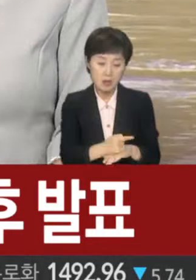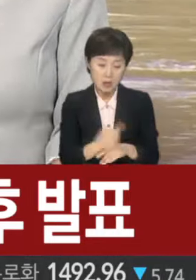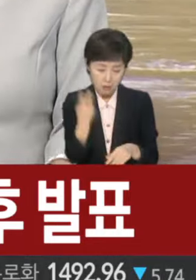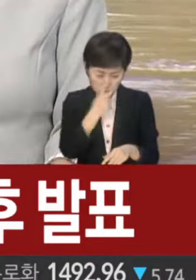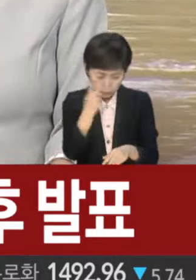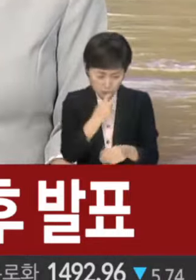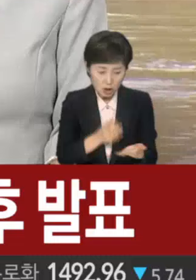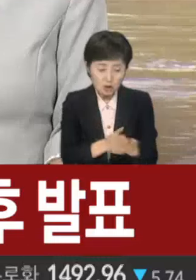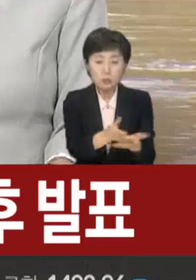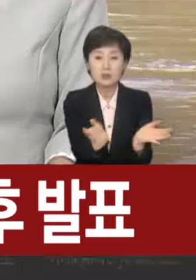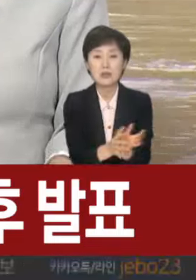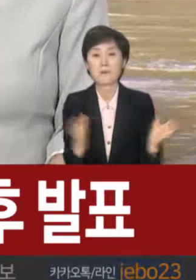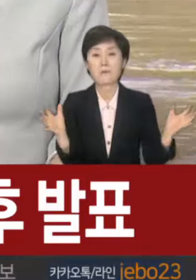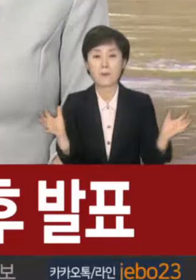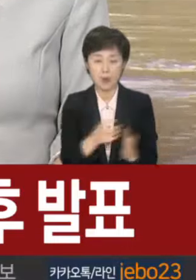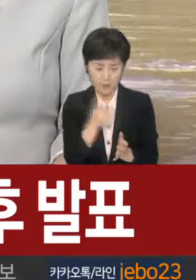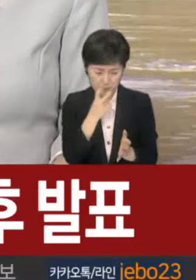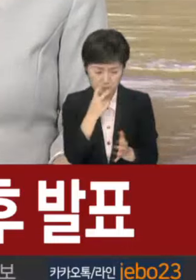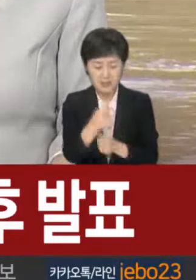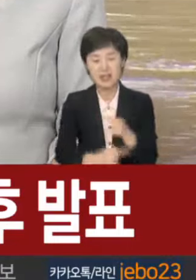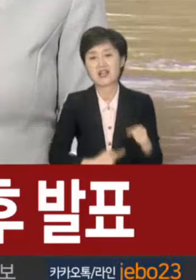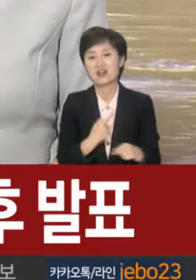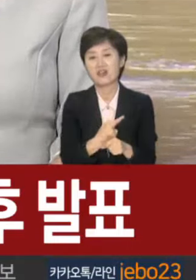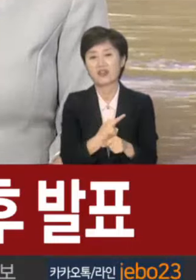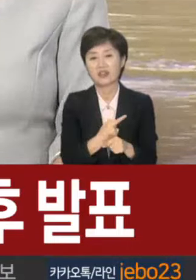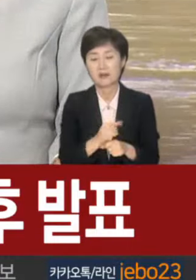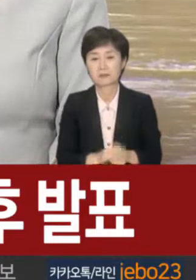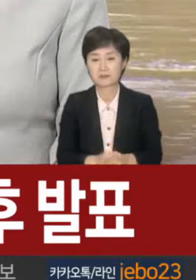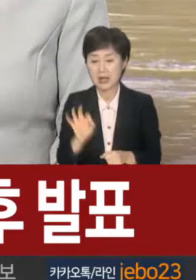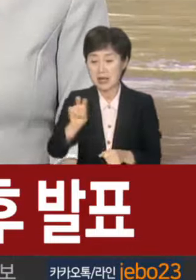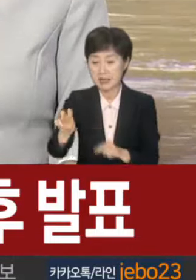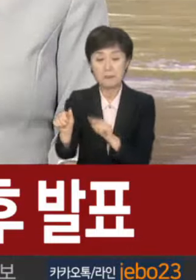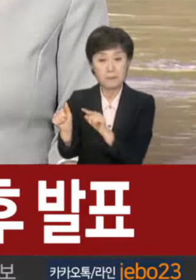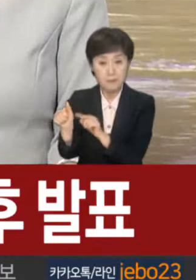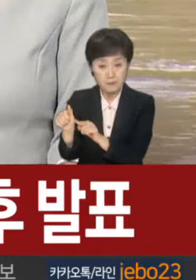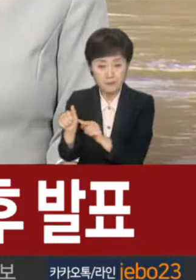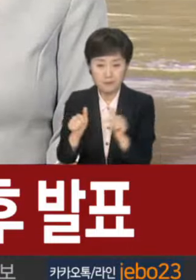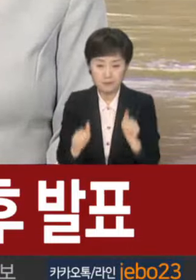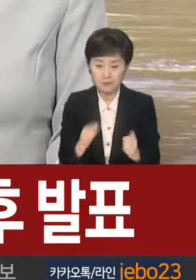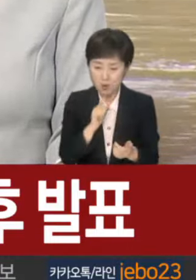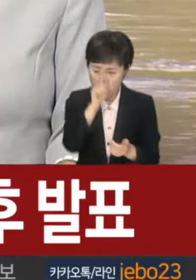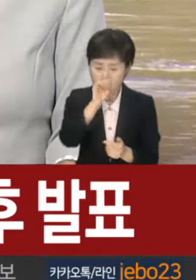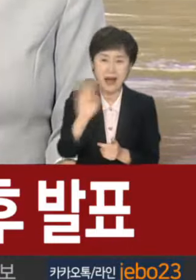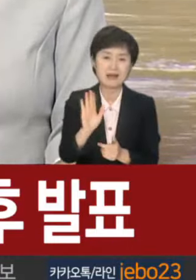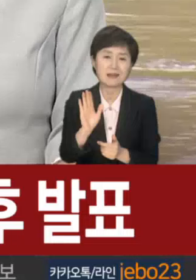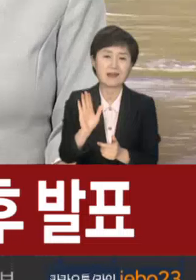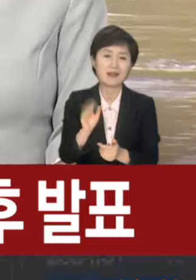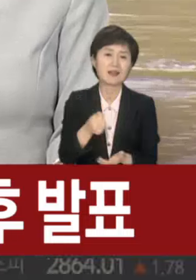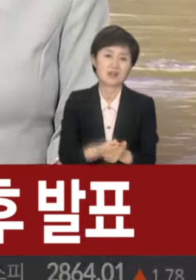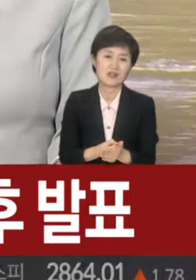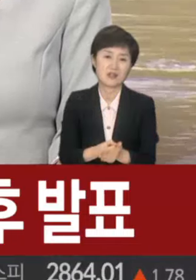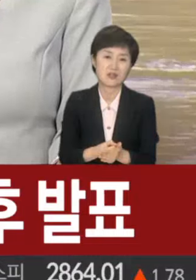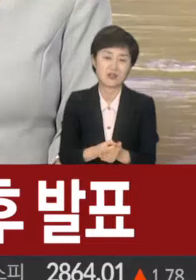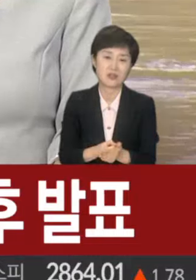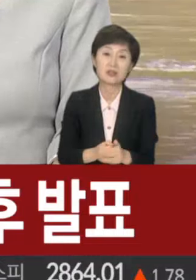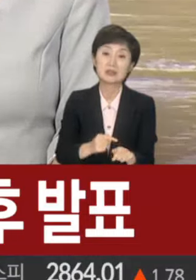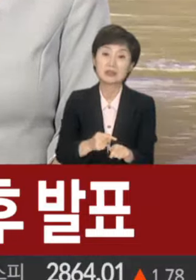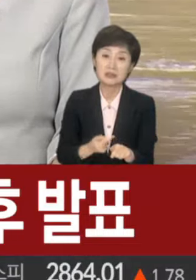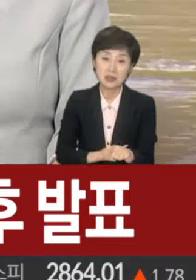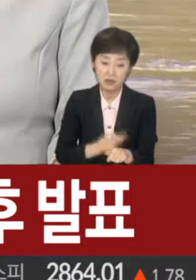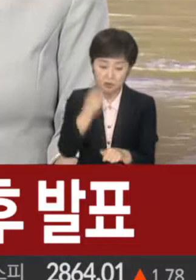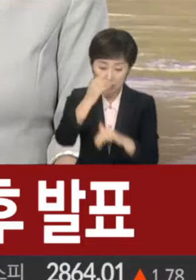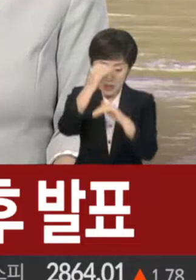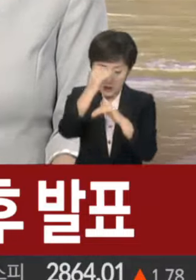만인데요. 네, 경찰의 수사심의위원회는 임성근 전 사단장 등을 송치하지 말 것을 권고해서 과연 최종 수사